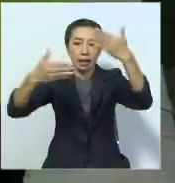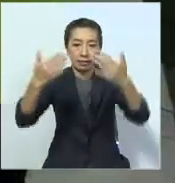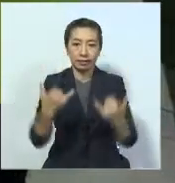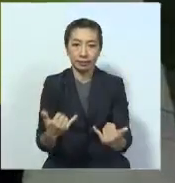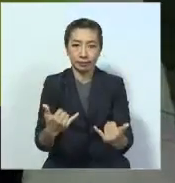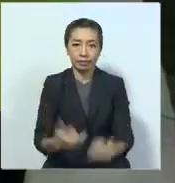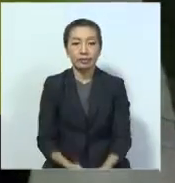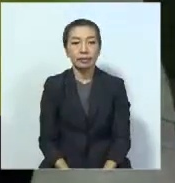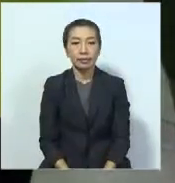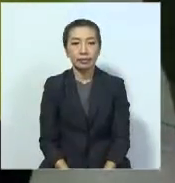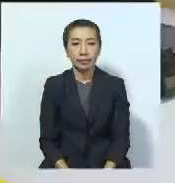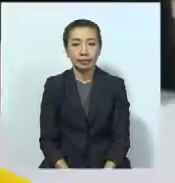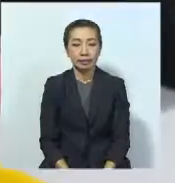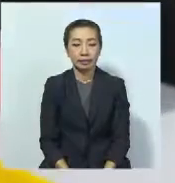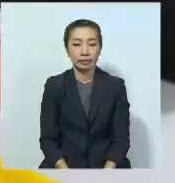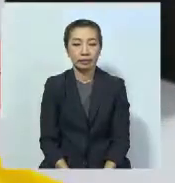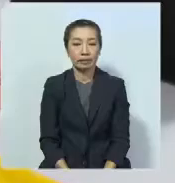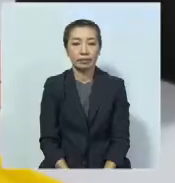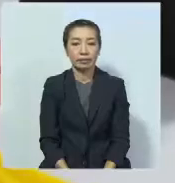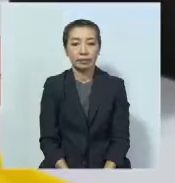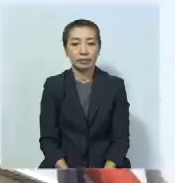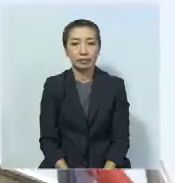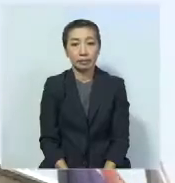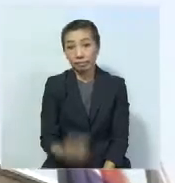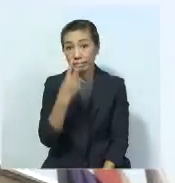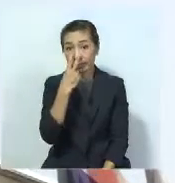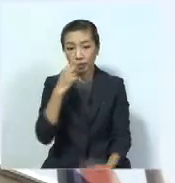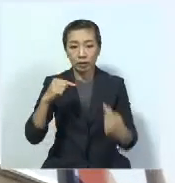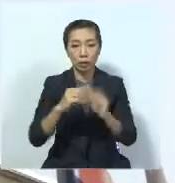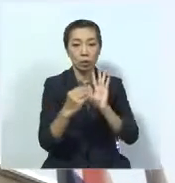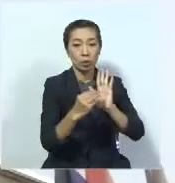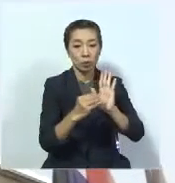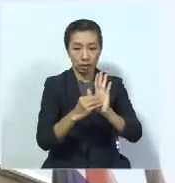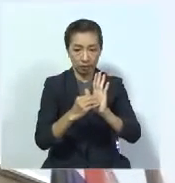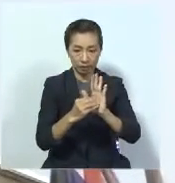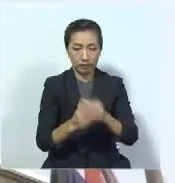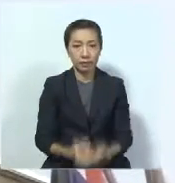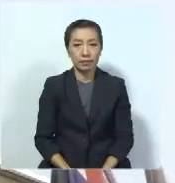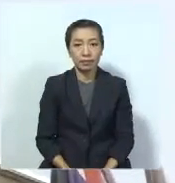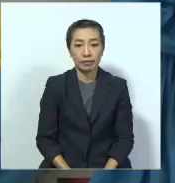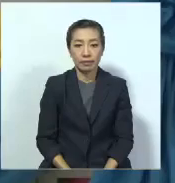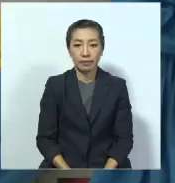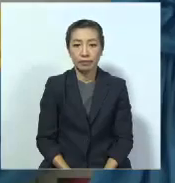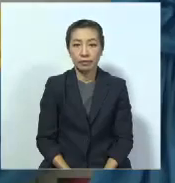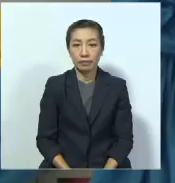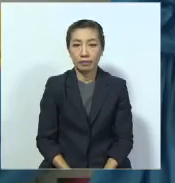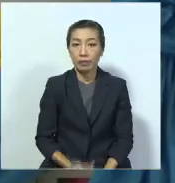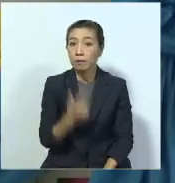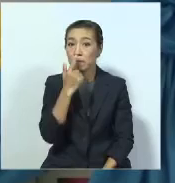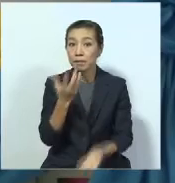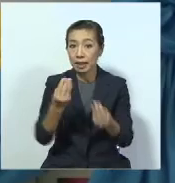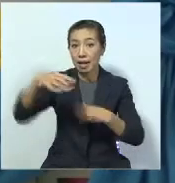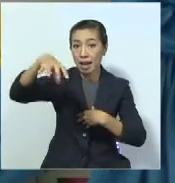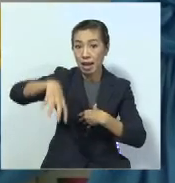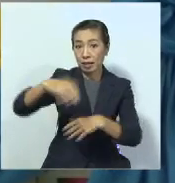จกรรมครั้งนี้ขึ้นมาค่ะขยับมาดูบรรยากาศในพื้นที่กรุงเทพมหานครนะคะที่สำนักงานเขตดิน